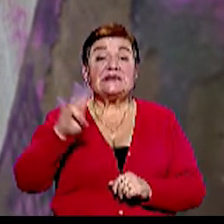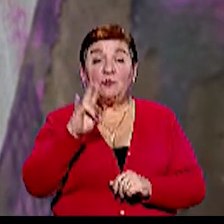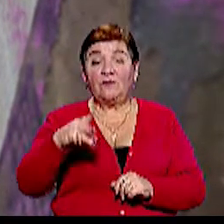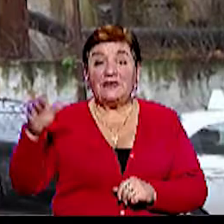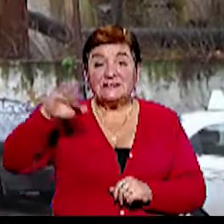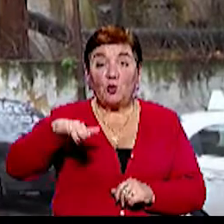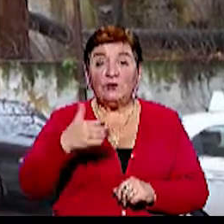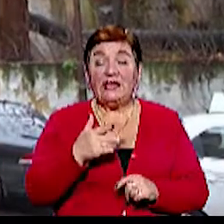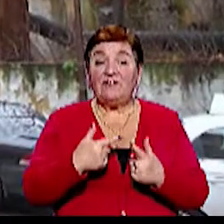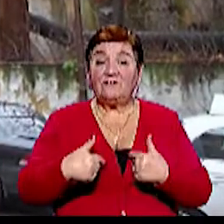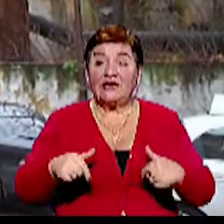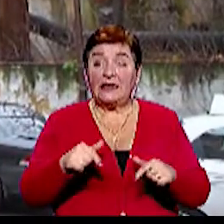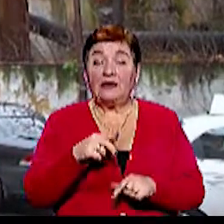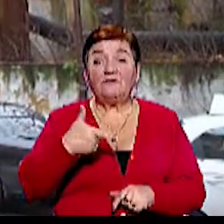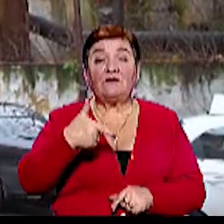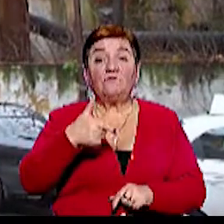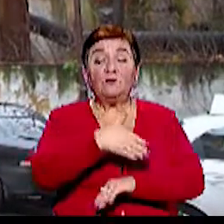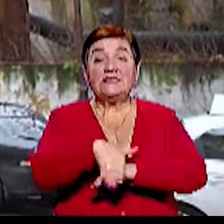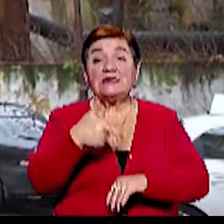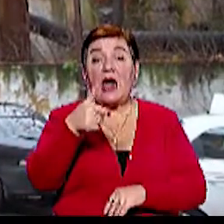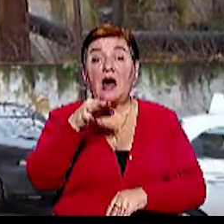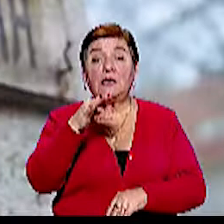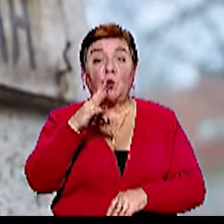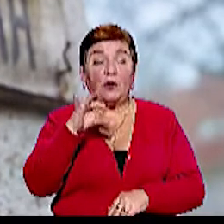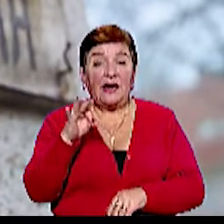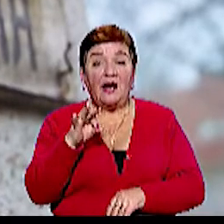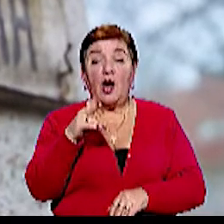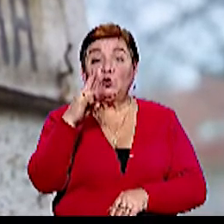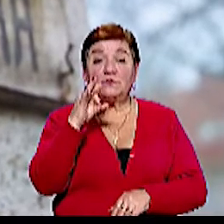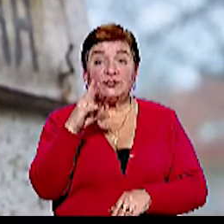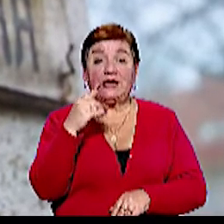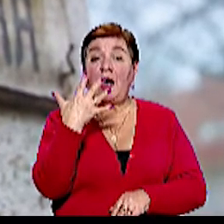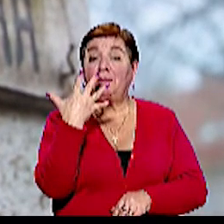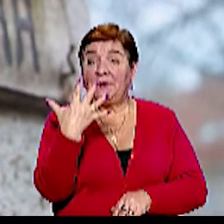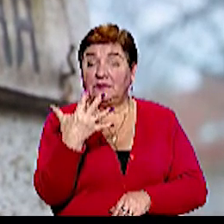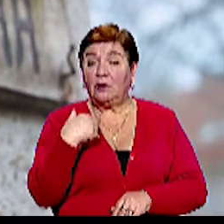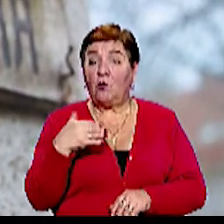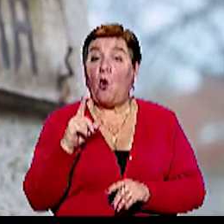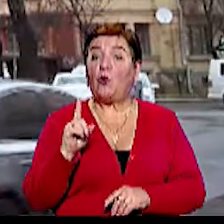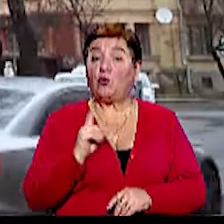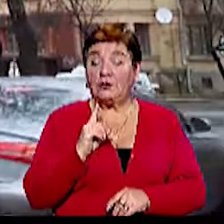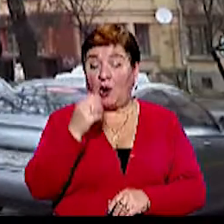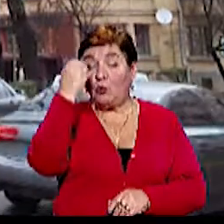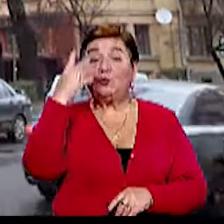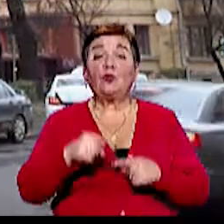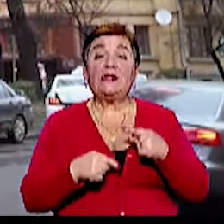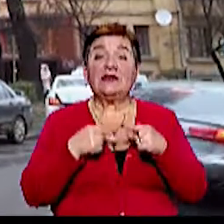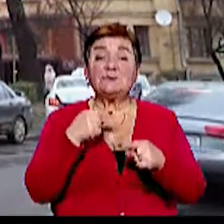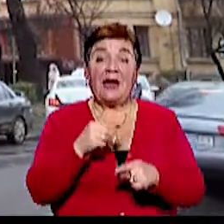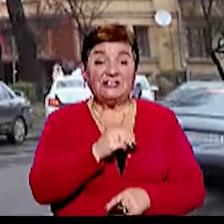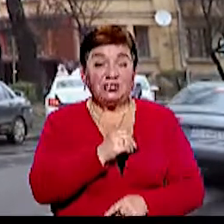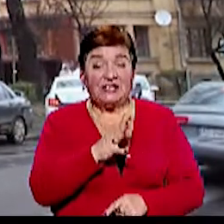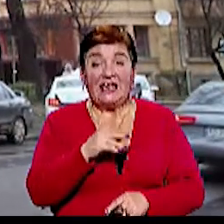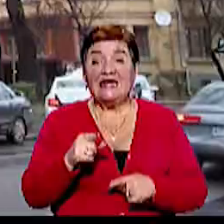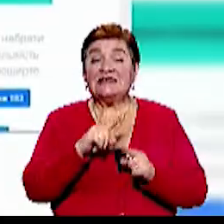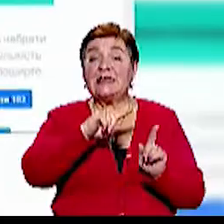4 та у кварталі Малий Галагов на вулиці Довженка 5. Повідомив спеціаліст з питань охорони культурної спадщини Закарпатської